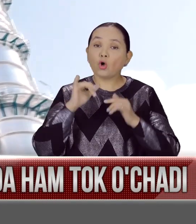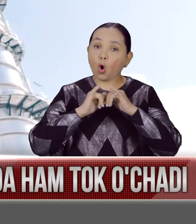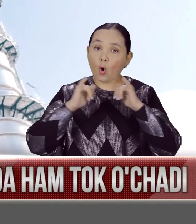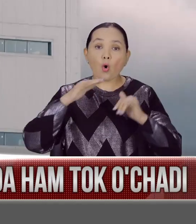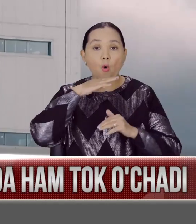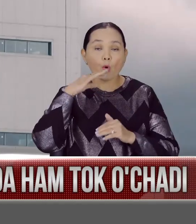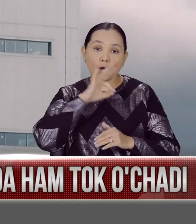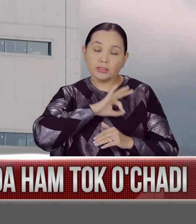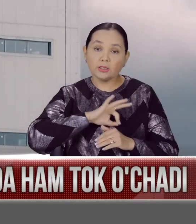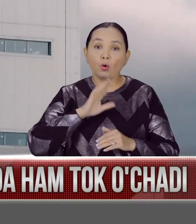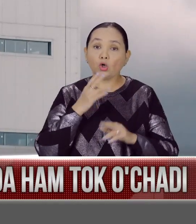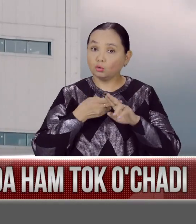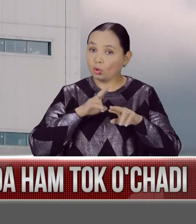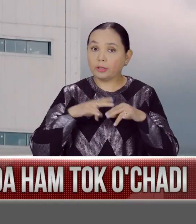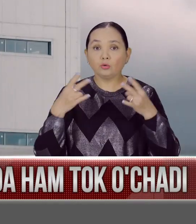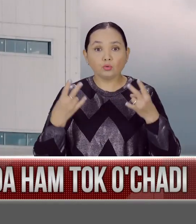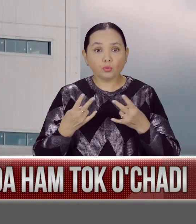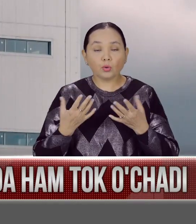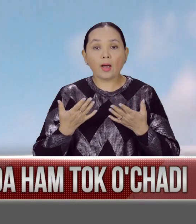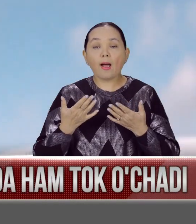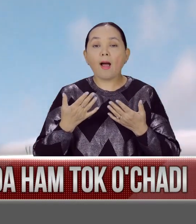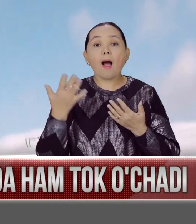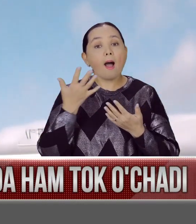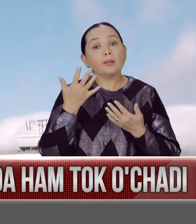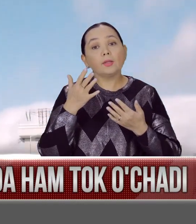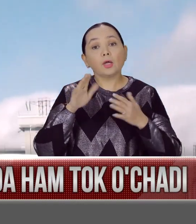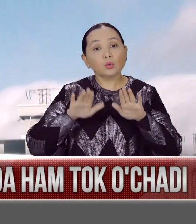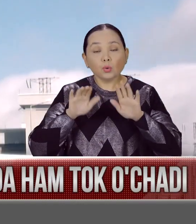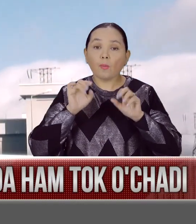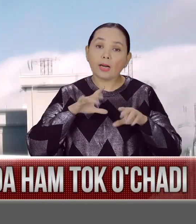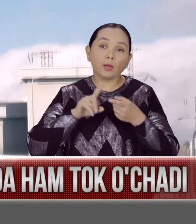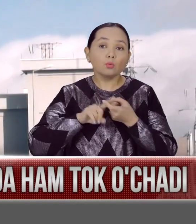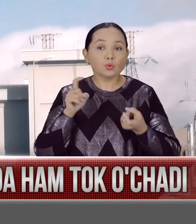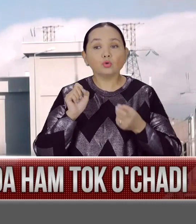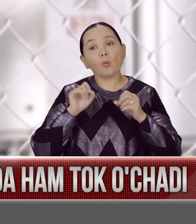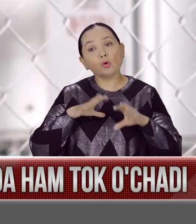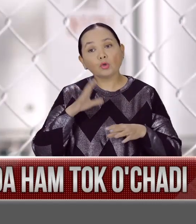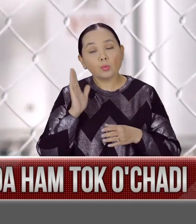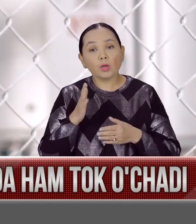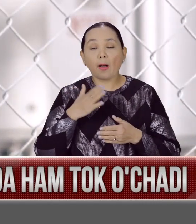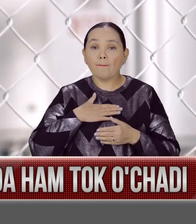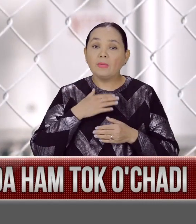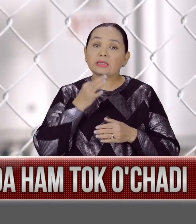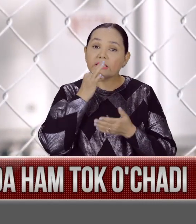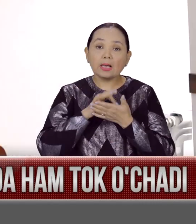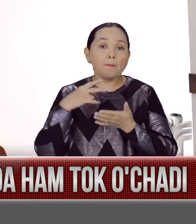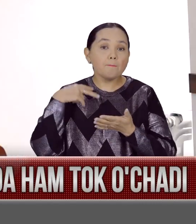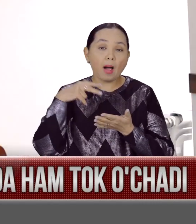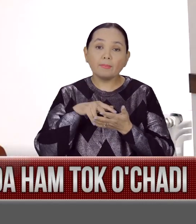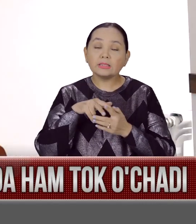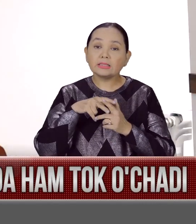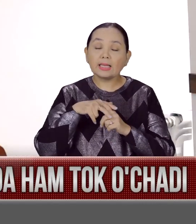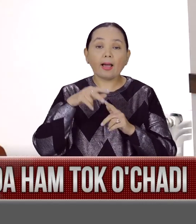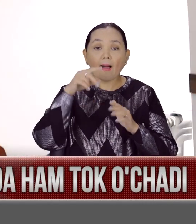ko'proq iste'mol oshgan. O'shaning uchun qattadir balki uzilishlar bo'lishi mumkin. Biz zimmamizga kirmaydi